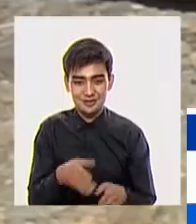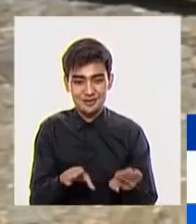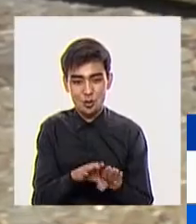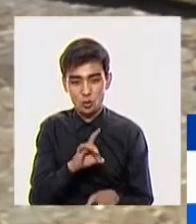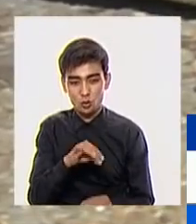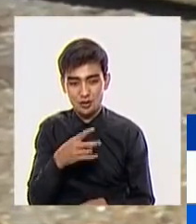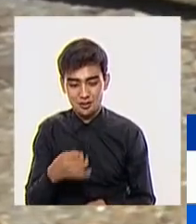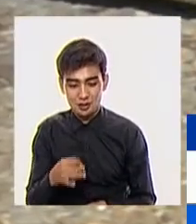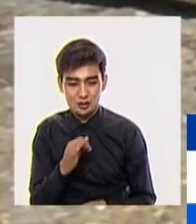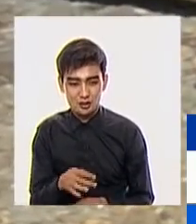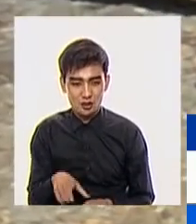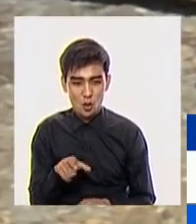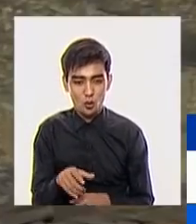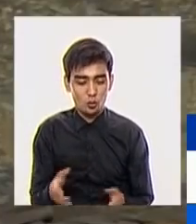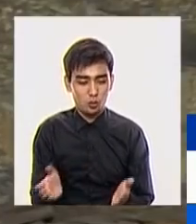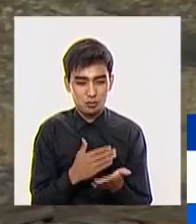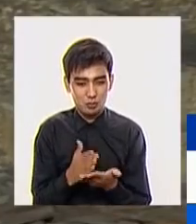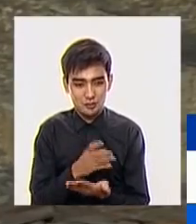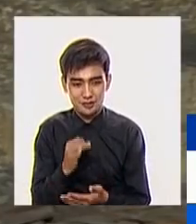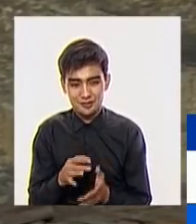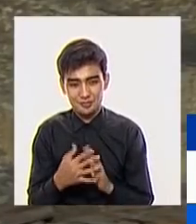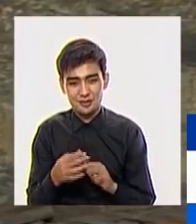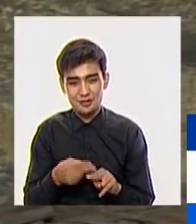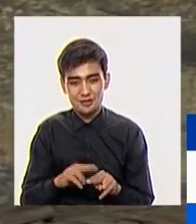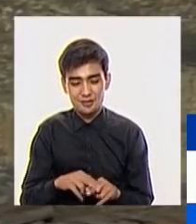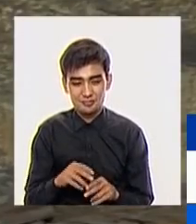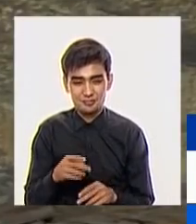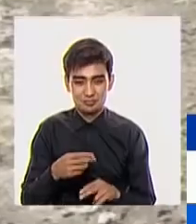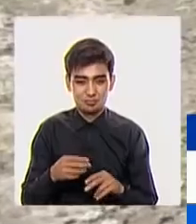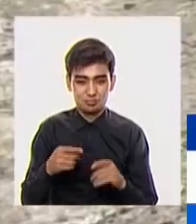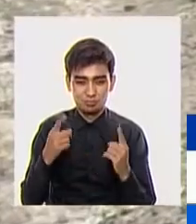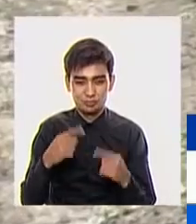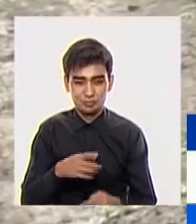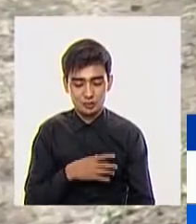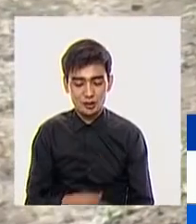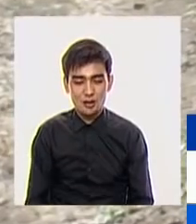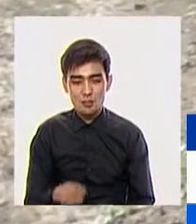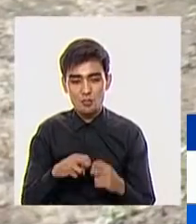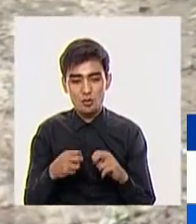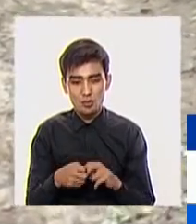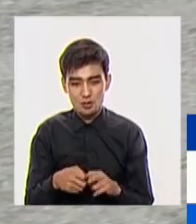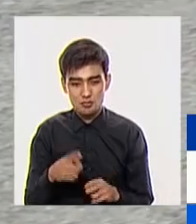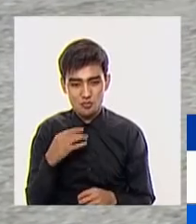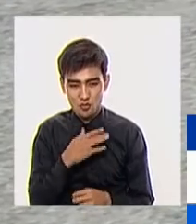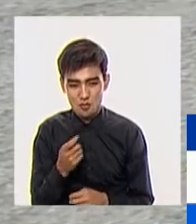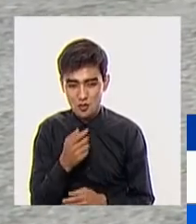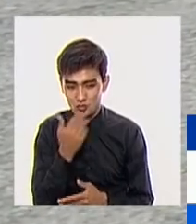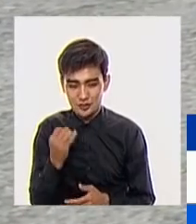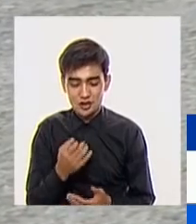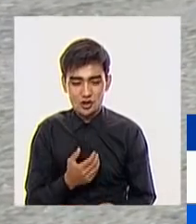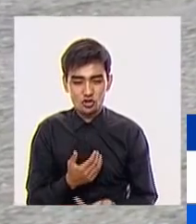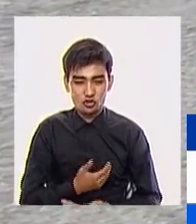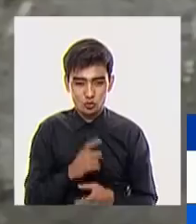рудника пути были разобраны. А поселок Верхнеберезовский пришел в упадок. Проблем в селе немало. Жители решили из